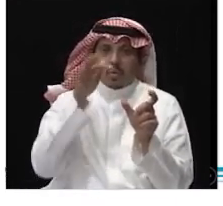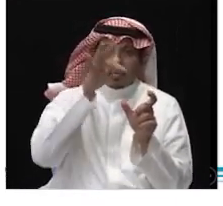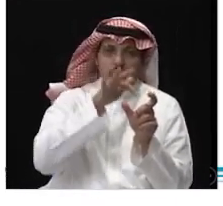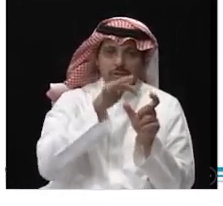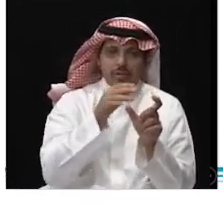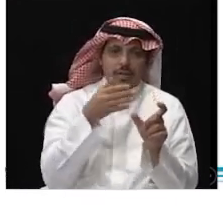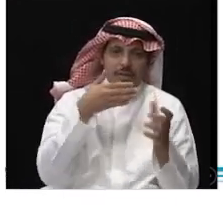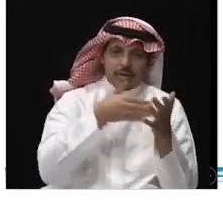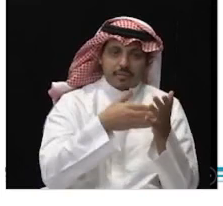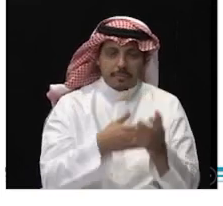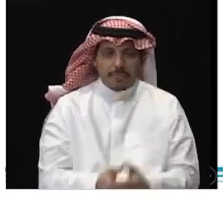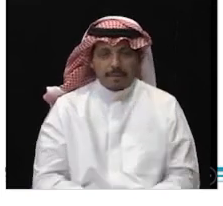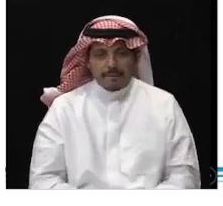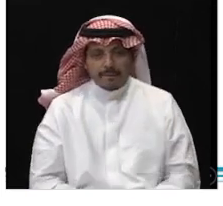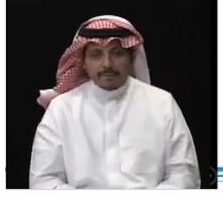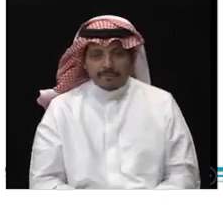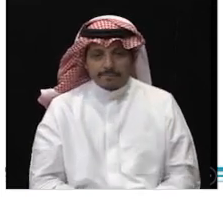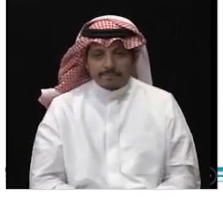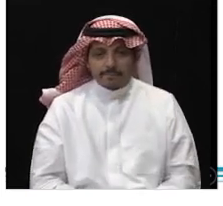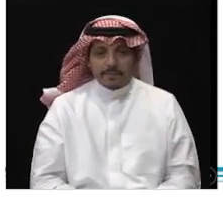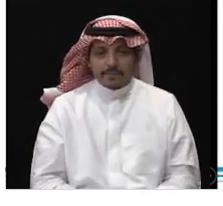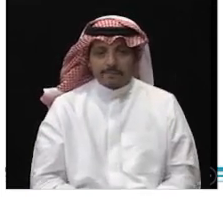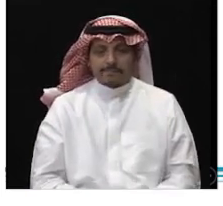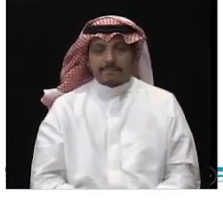غا درا، أحسنتم، وهنا